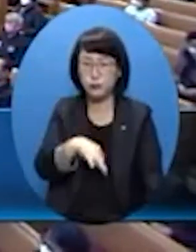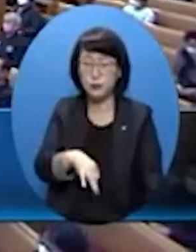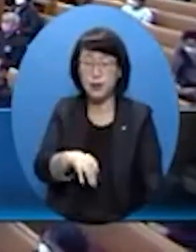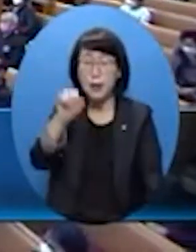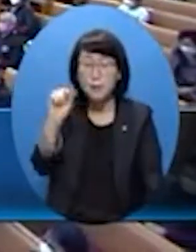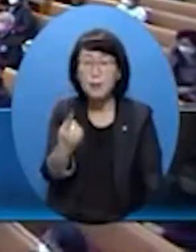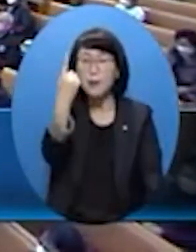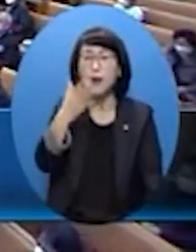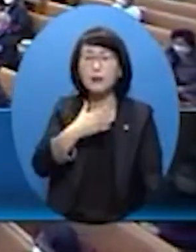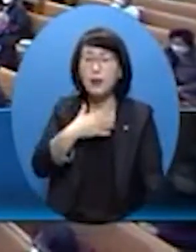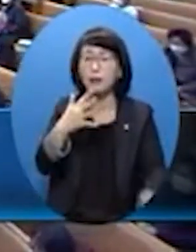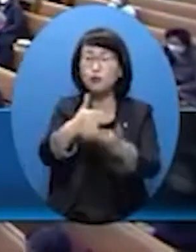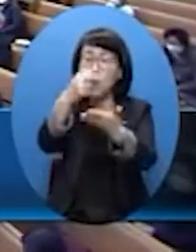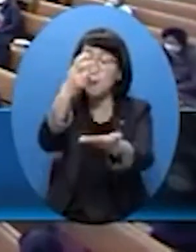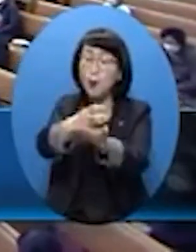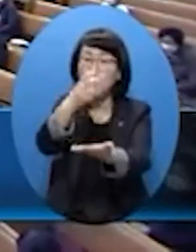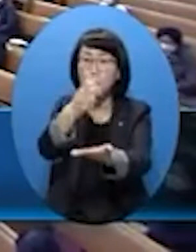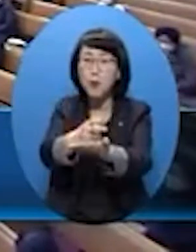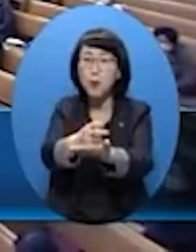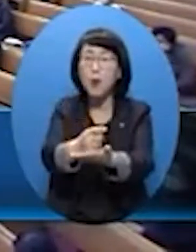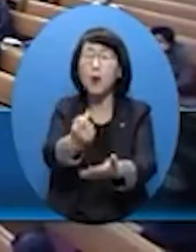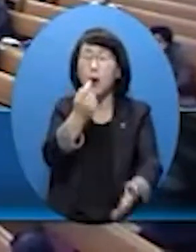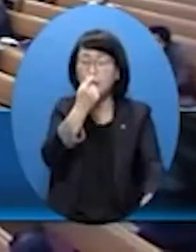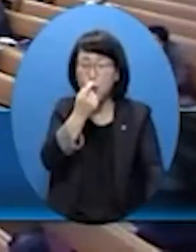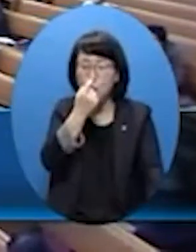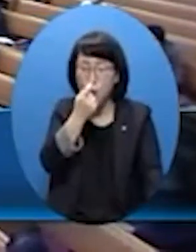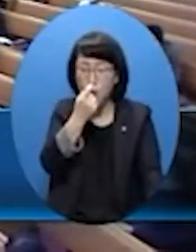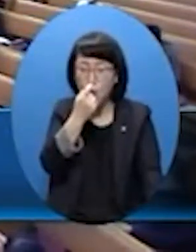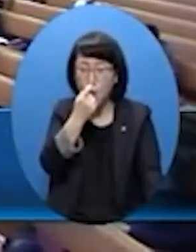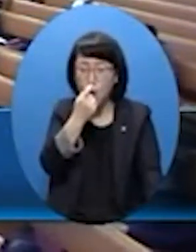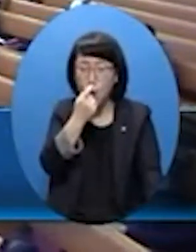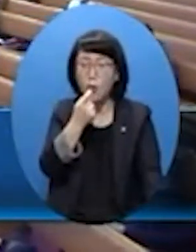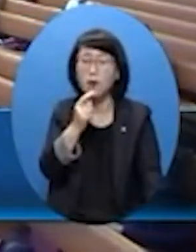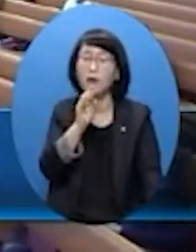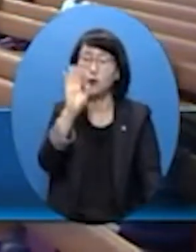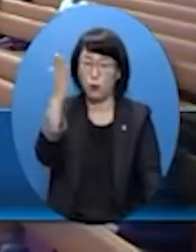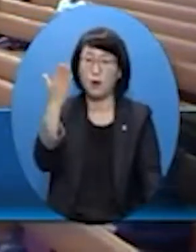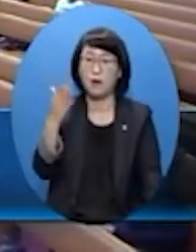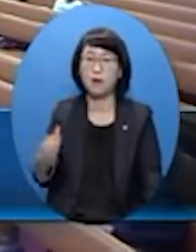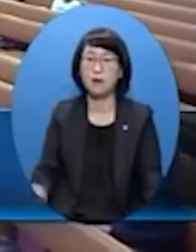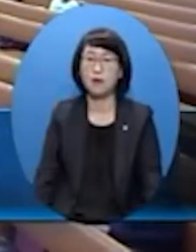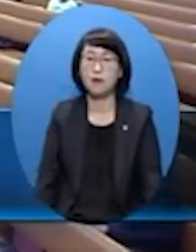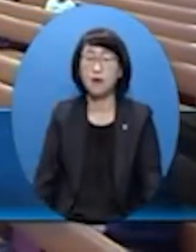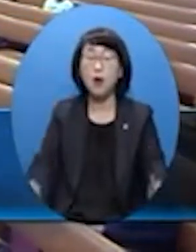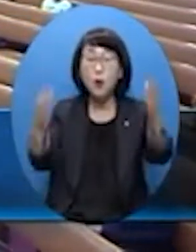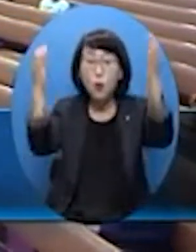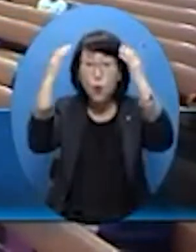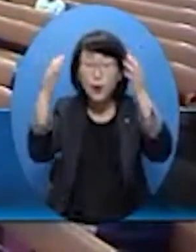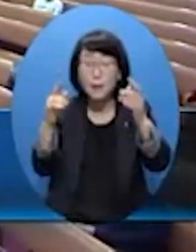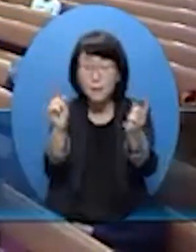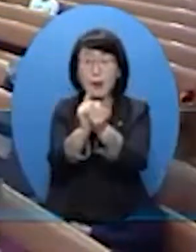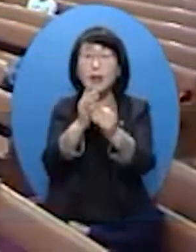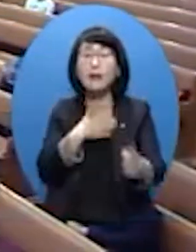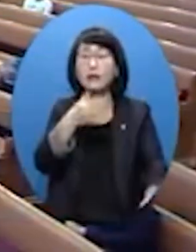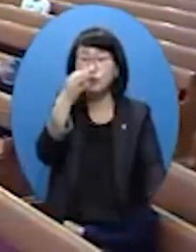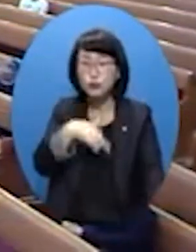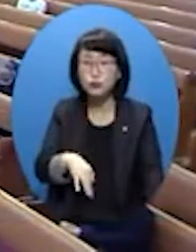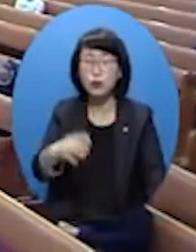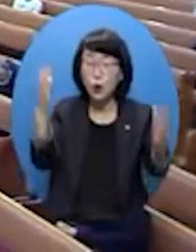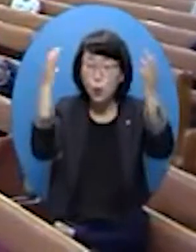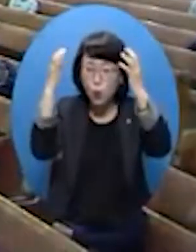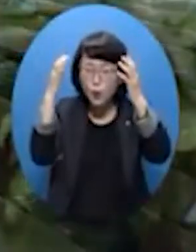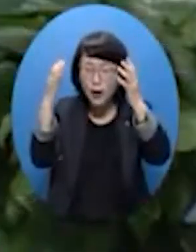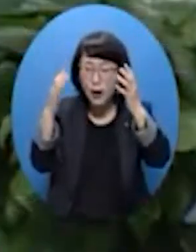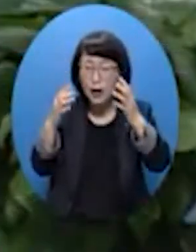말미암아 내가 쥐에 유래 들을 배우게 되었나이다 고래나 거실에 위기입니다 관을 통해서